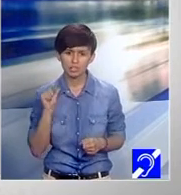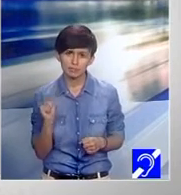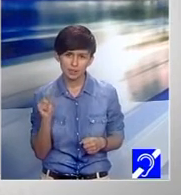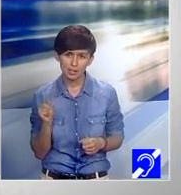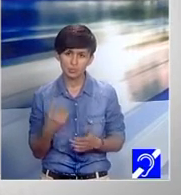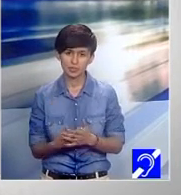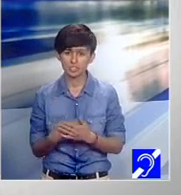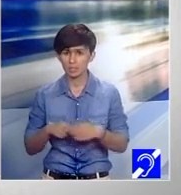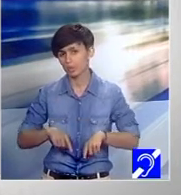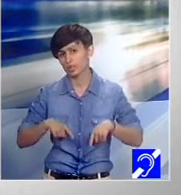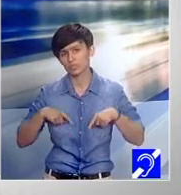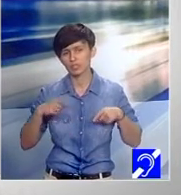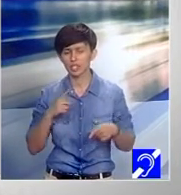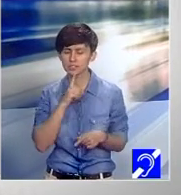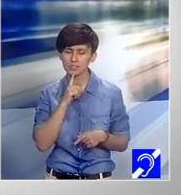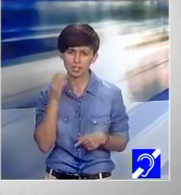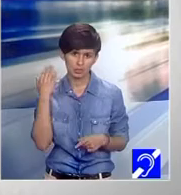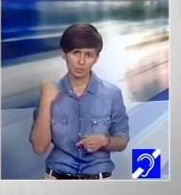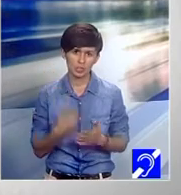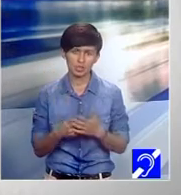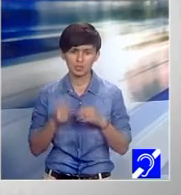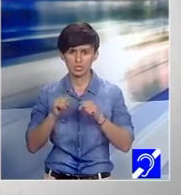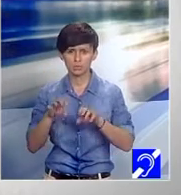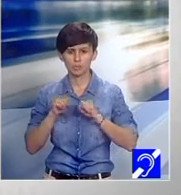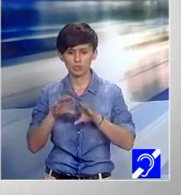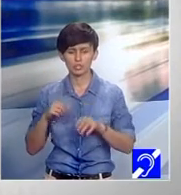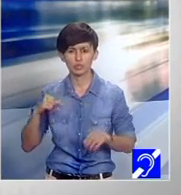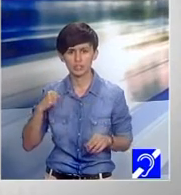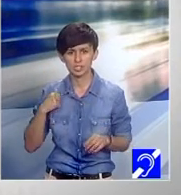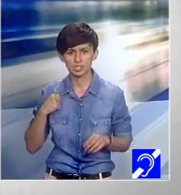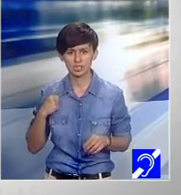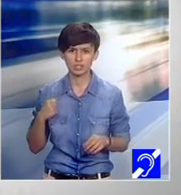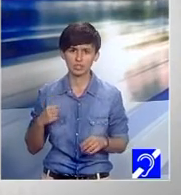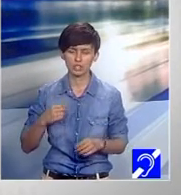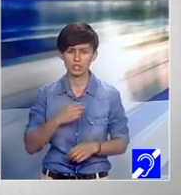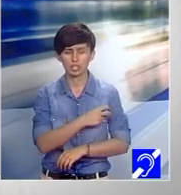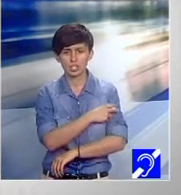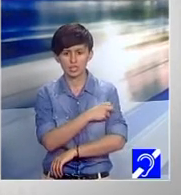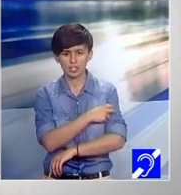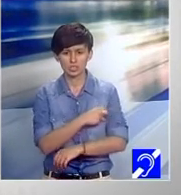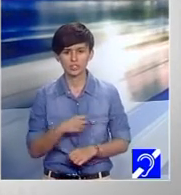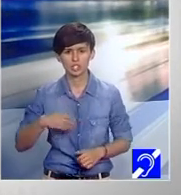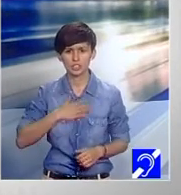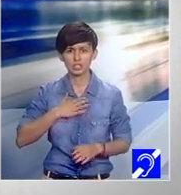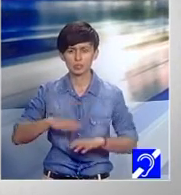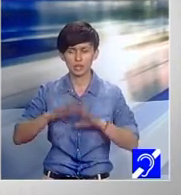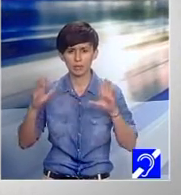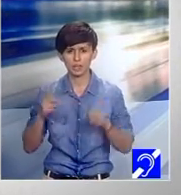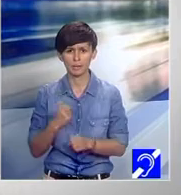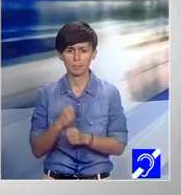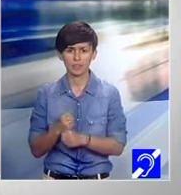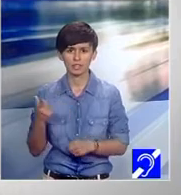viață s-a numit, pentru informarea tinerilor din colegii din Baia Mare. S-a desfășurat în parteneriat cu